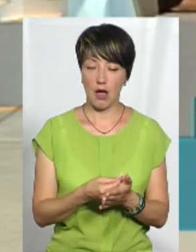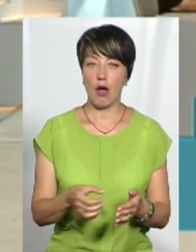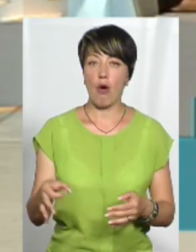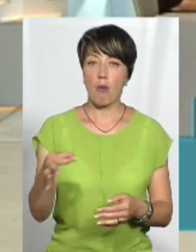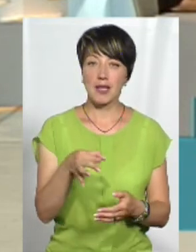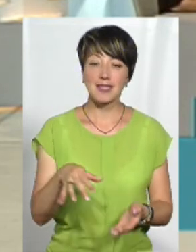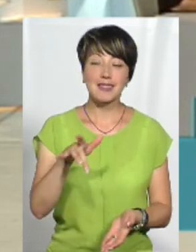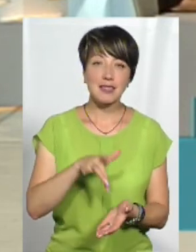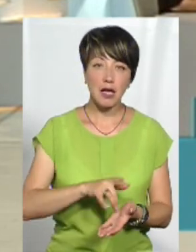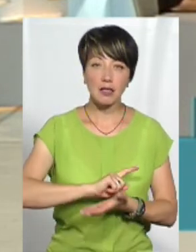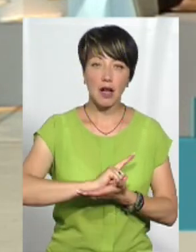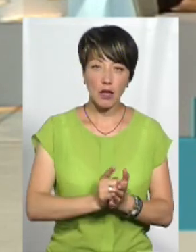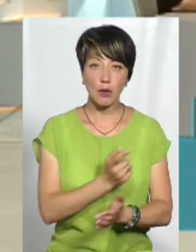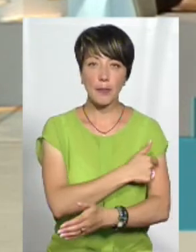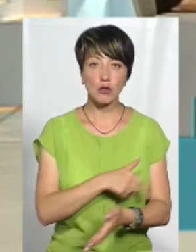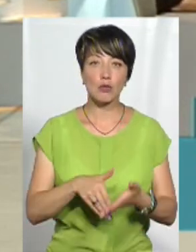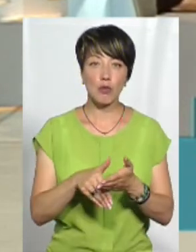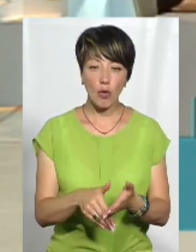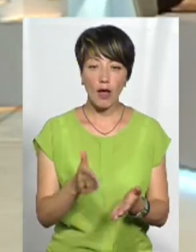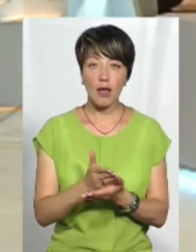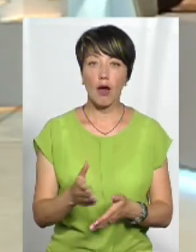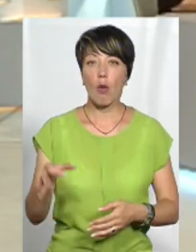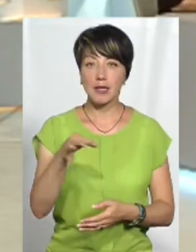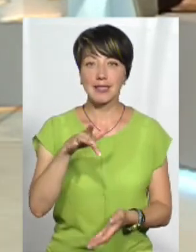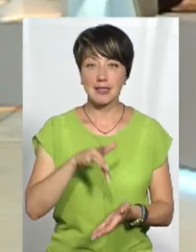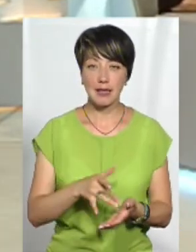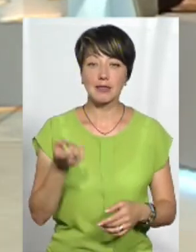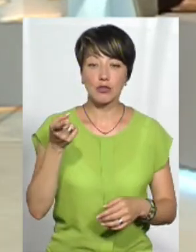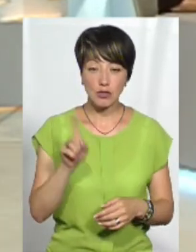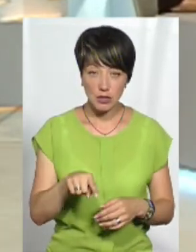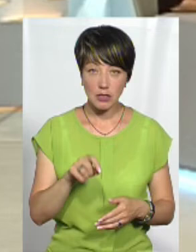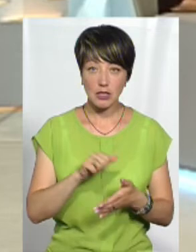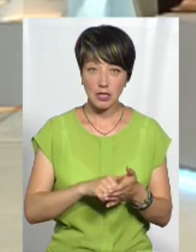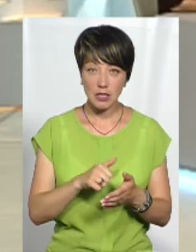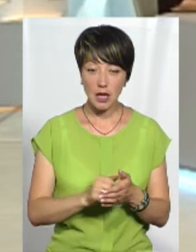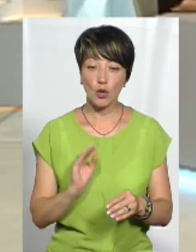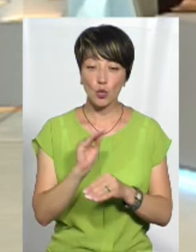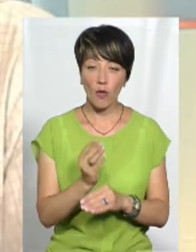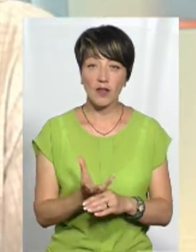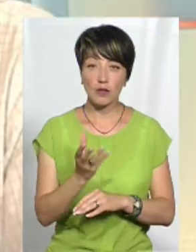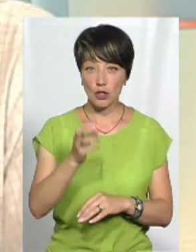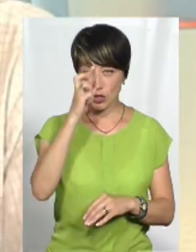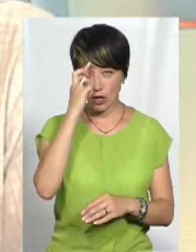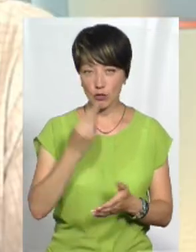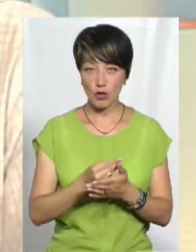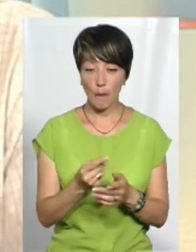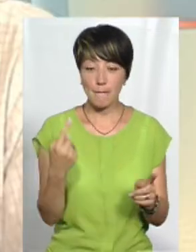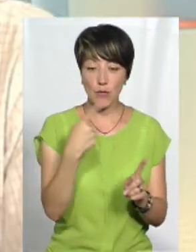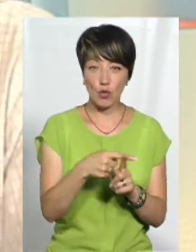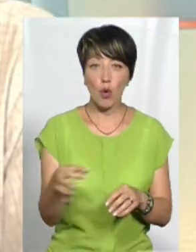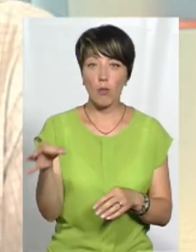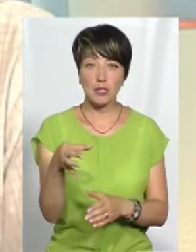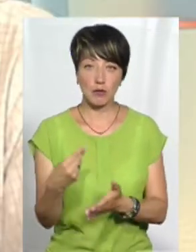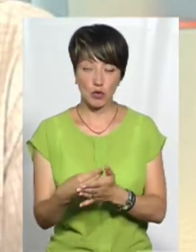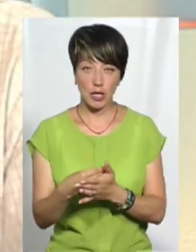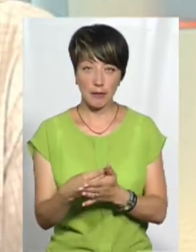Обласний центр екстреної медичної допомоги, він є обласним центром. Через те він мав би дофінансовуватись до державного бюджету, з обласного